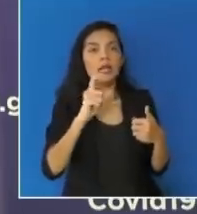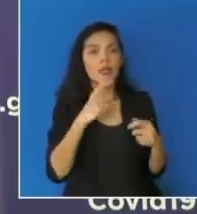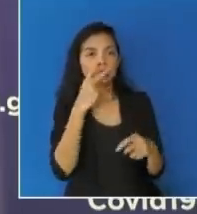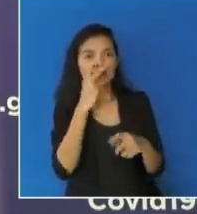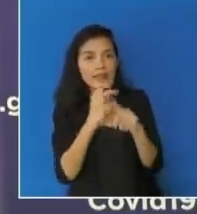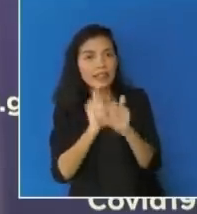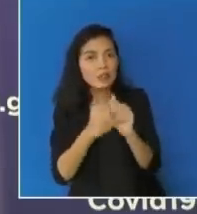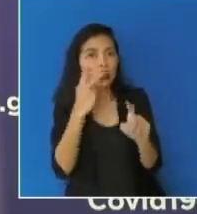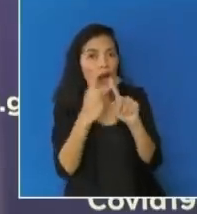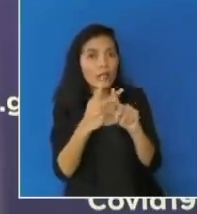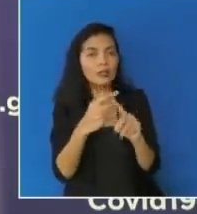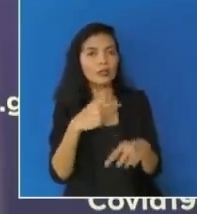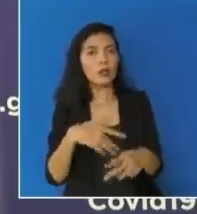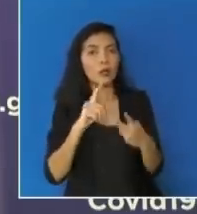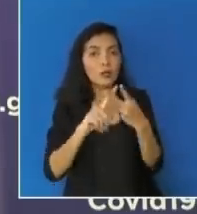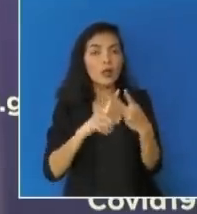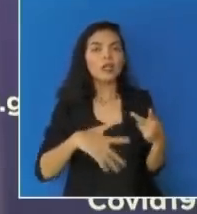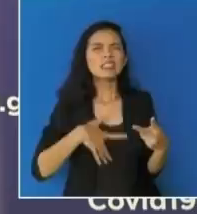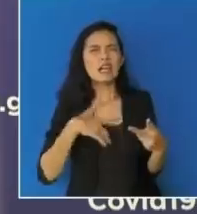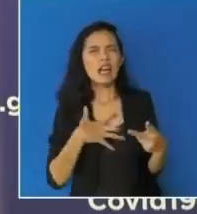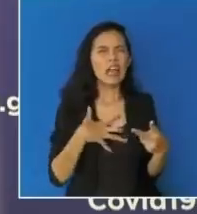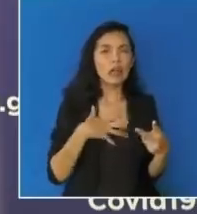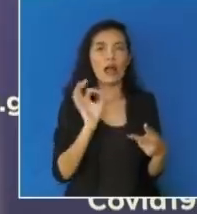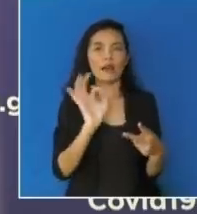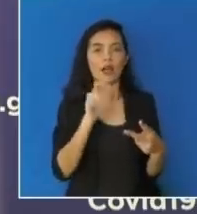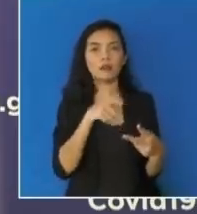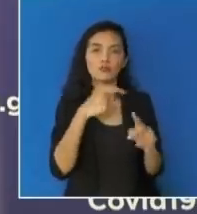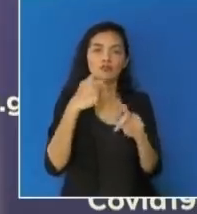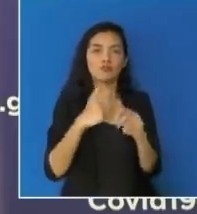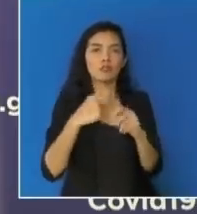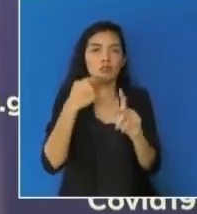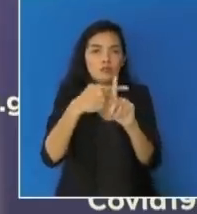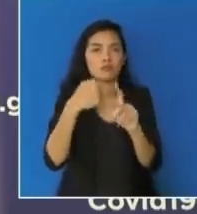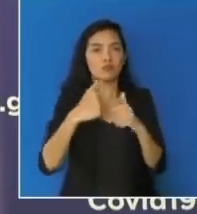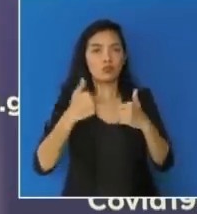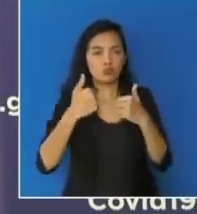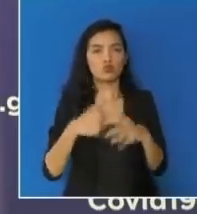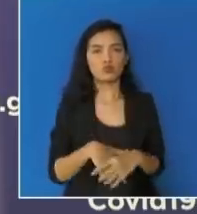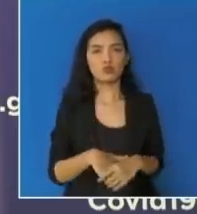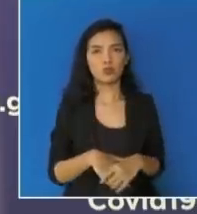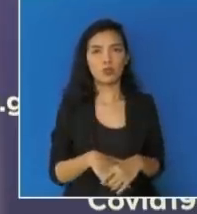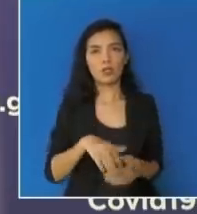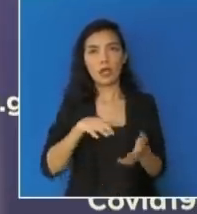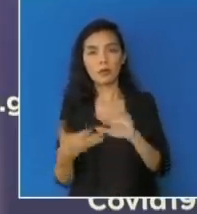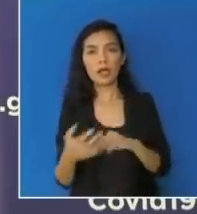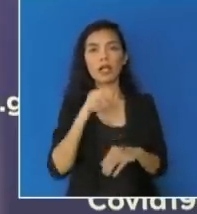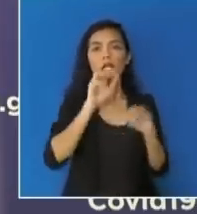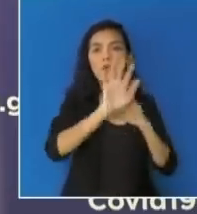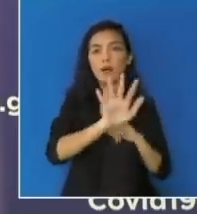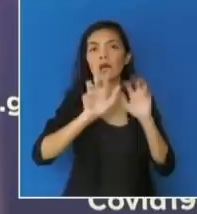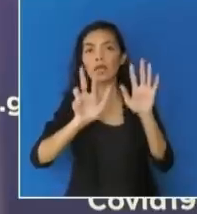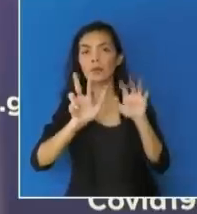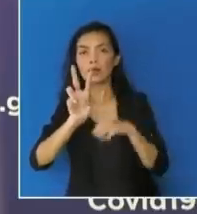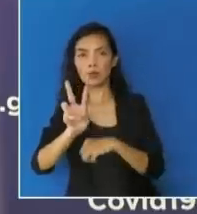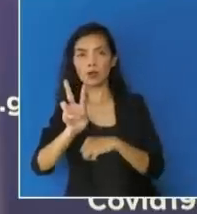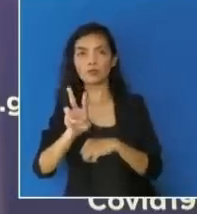sembuh. Kemudian ada 47 yang meninggal sehingga jumlahnya menjadi 582. Saudara-saudara,